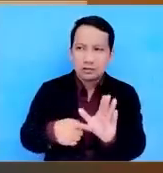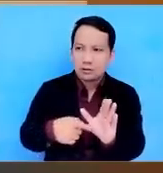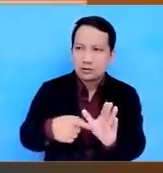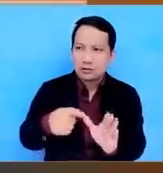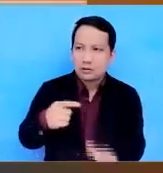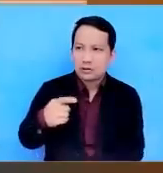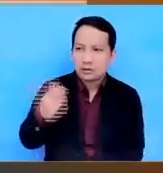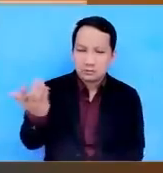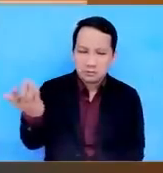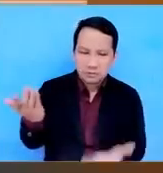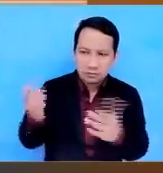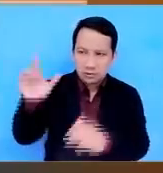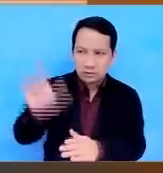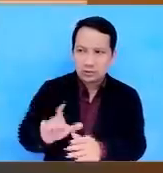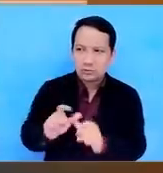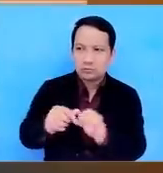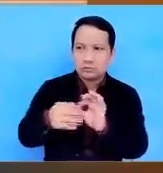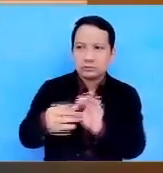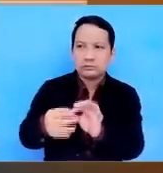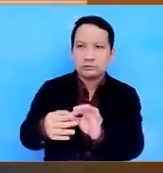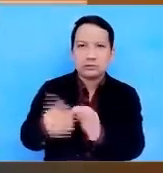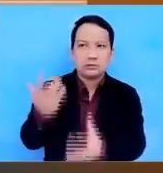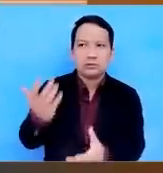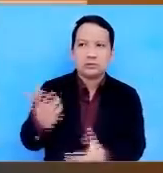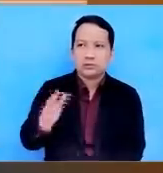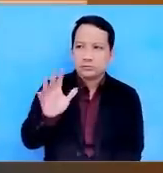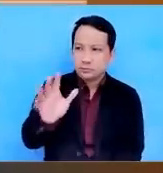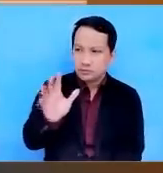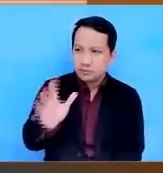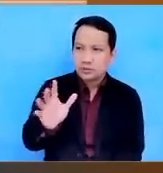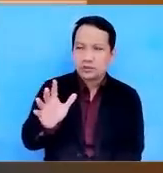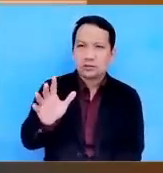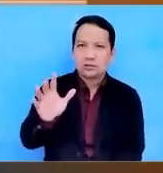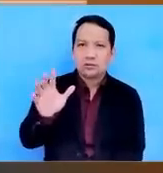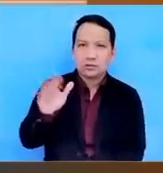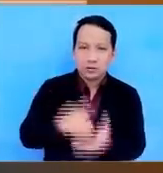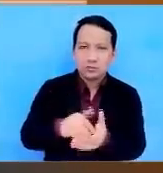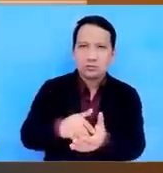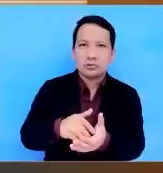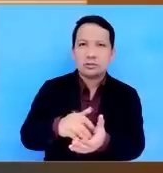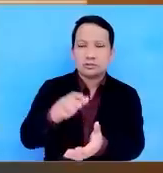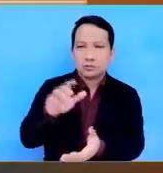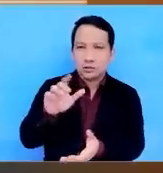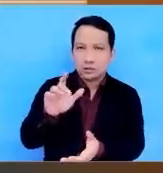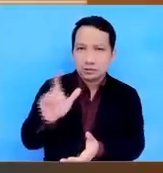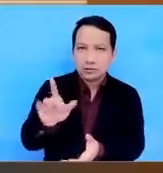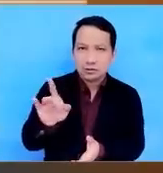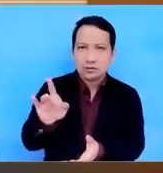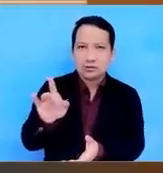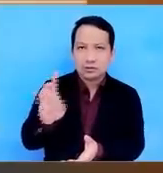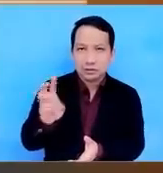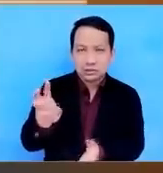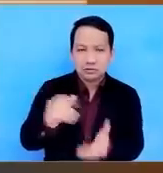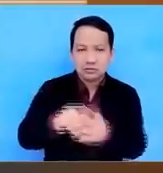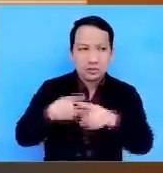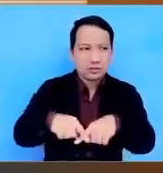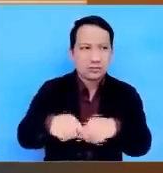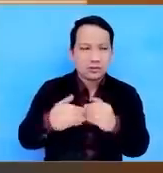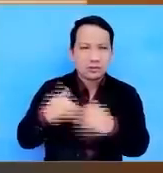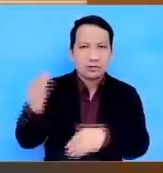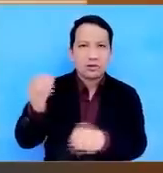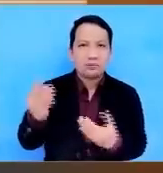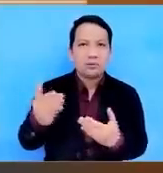Malaki po kasi ang puhunan, nasa 50,000, 60,000 kadalaot. Tapos nakadepende po yan kung marami kayong